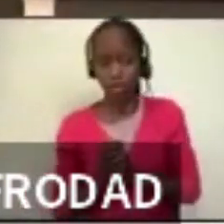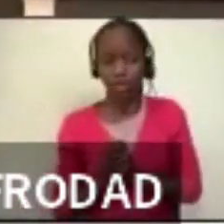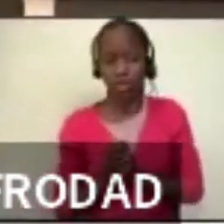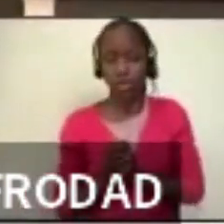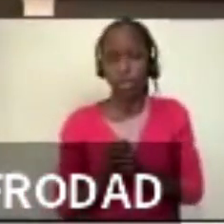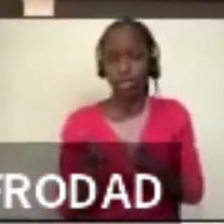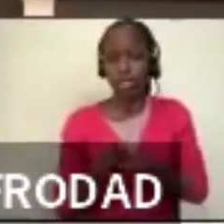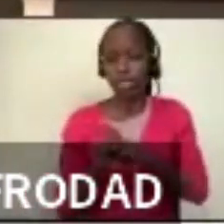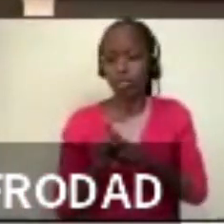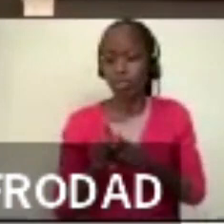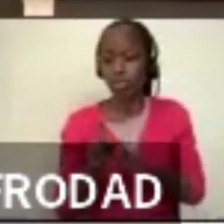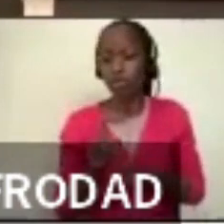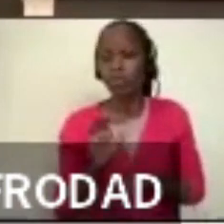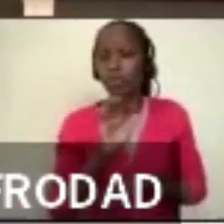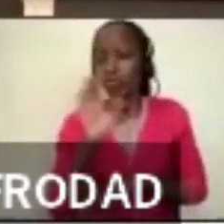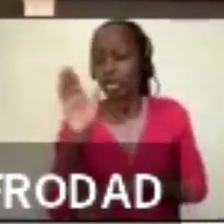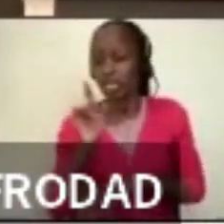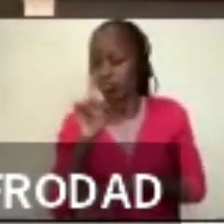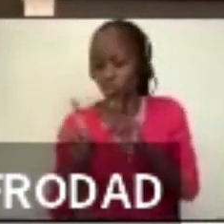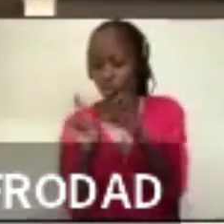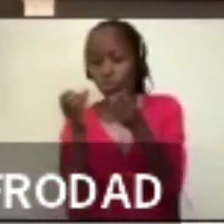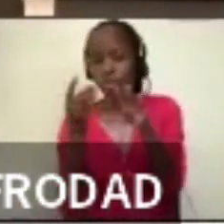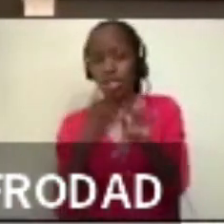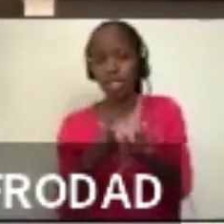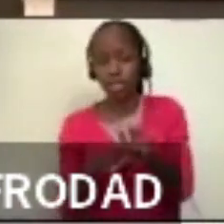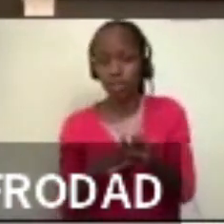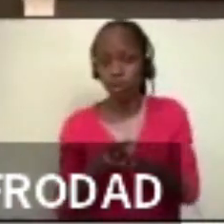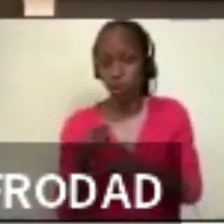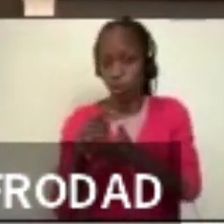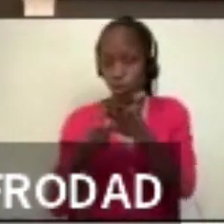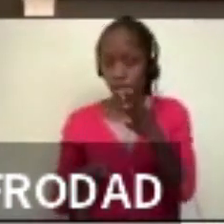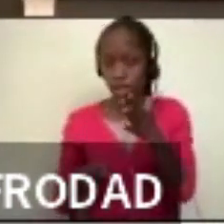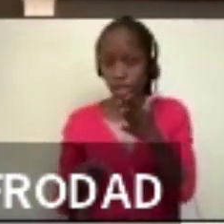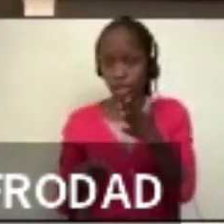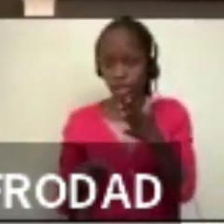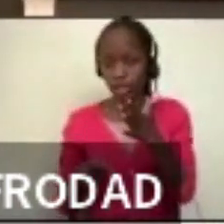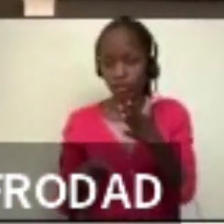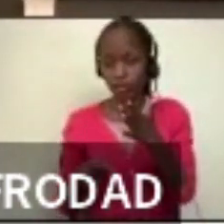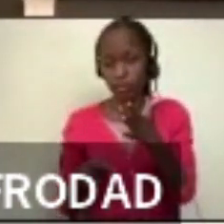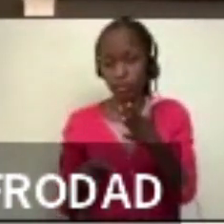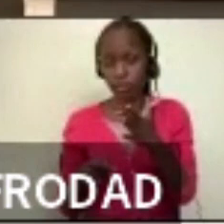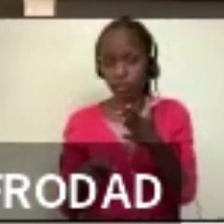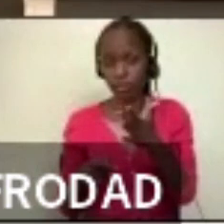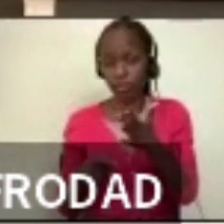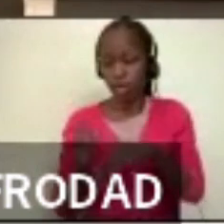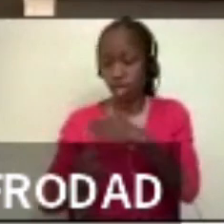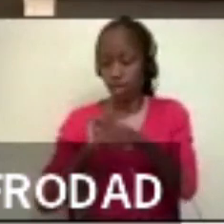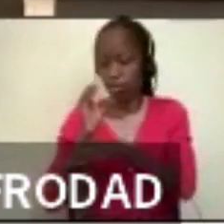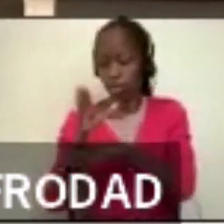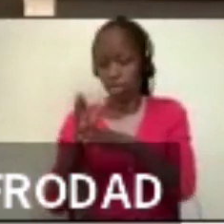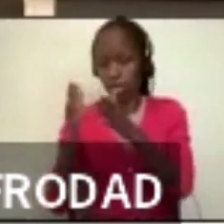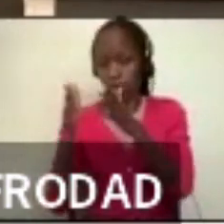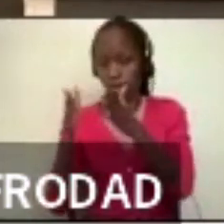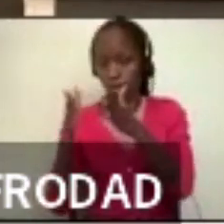fois. Ce qui fait le journaliste d'investigation, c'est la curiosité. Parce qu'on s'interroge toujours, on pose des questions.